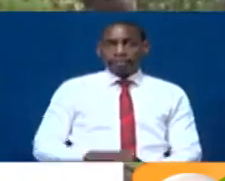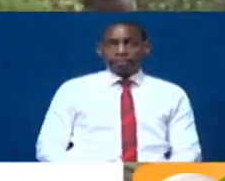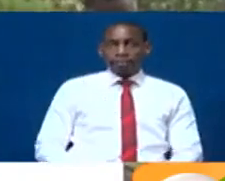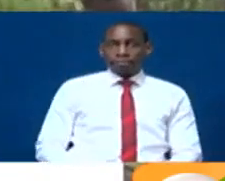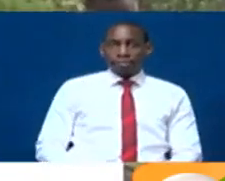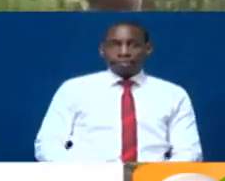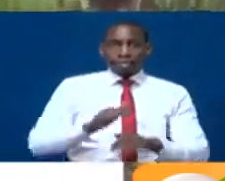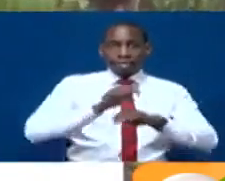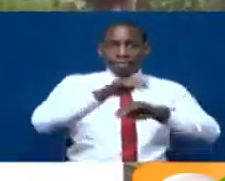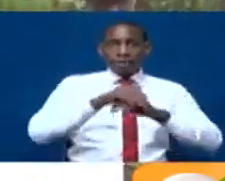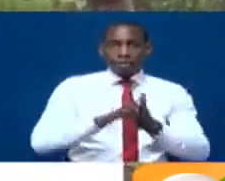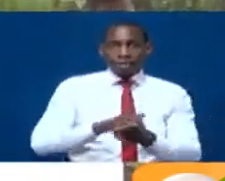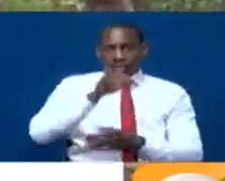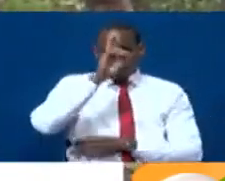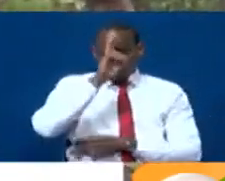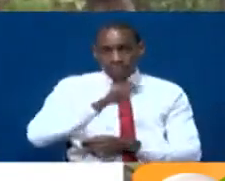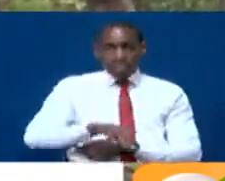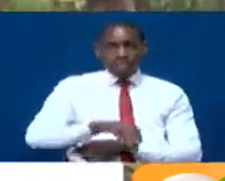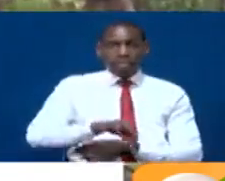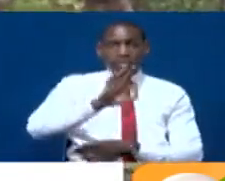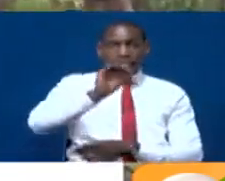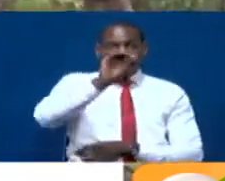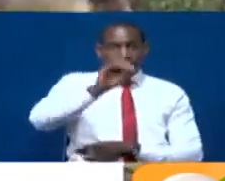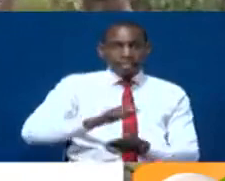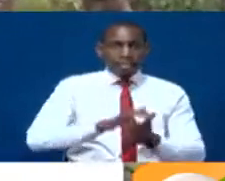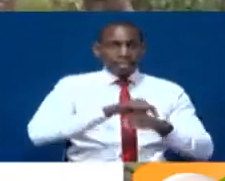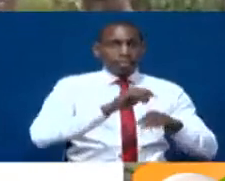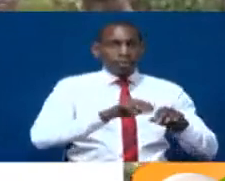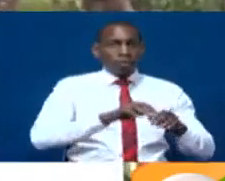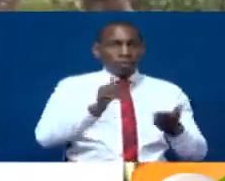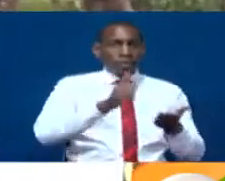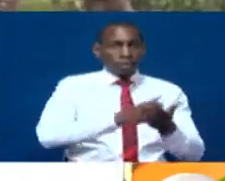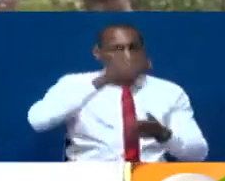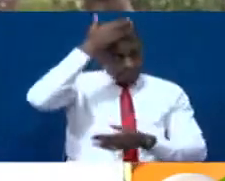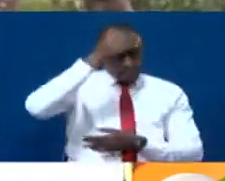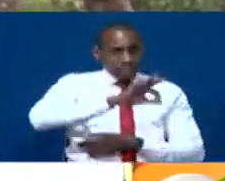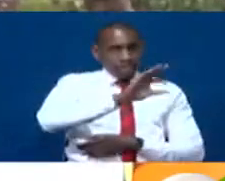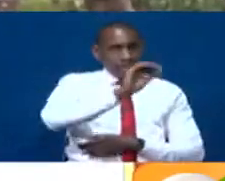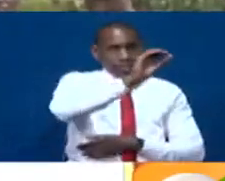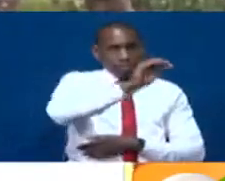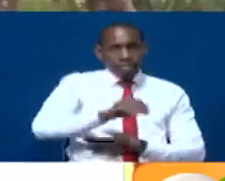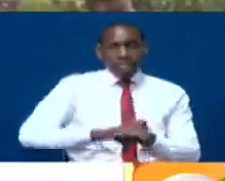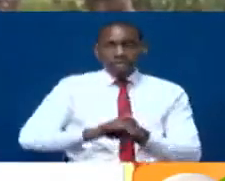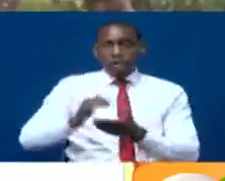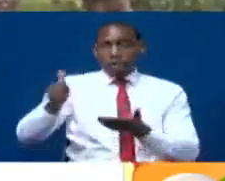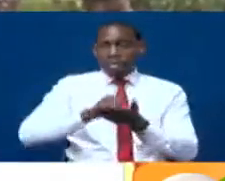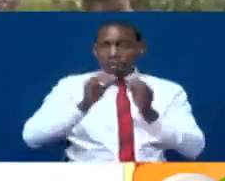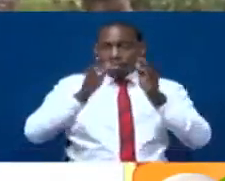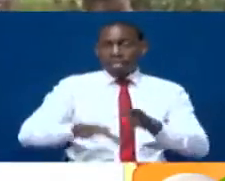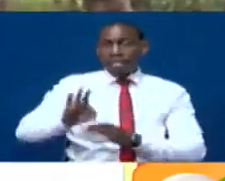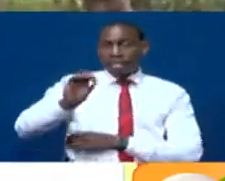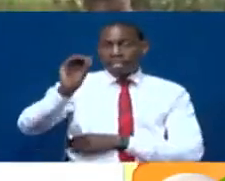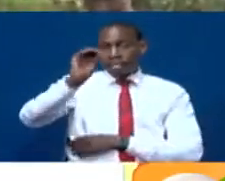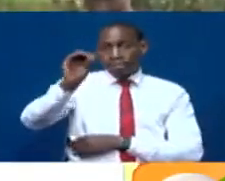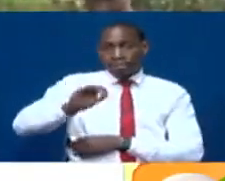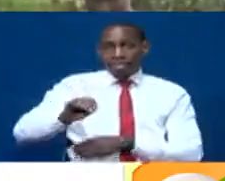30%, wakichukua police 30%, wakichukua nurses 30%, wakichukua walimu